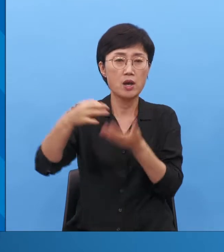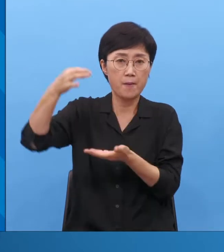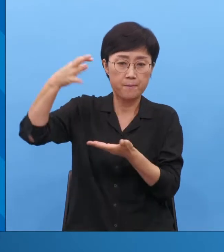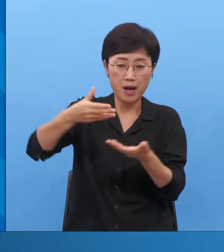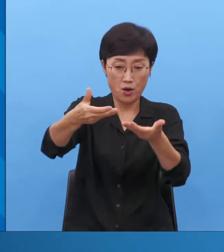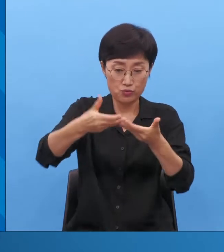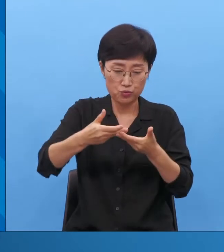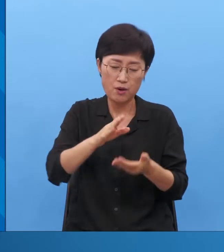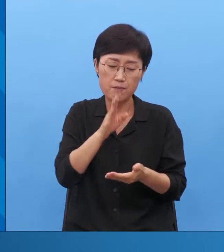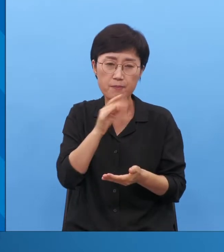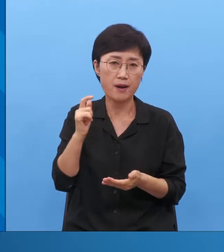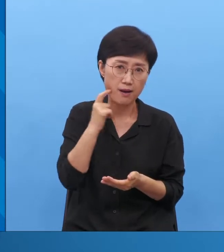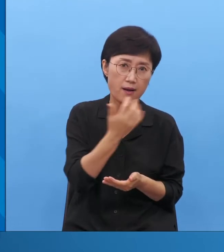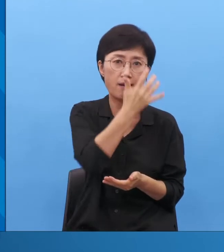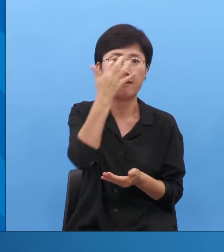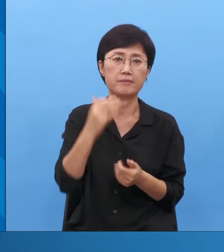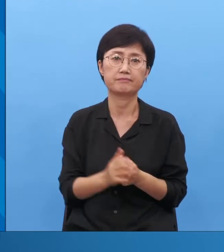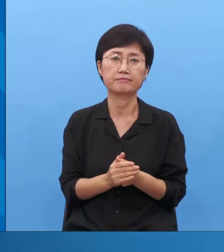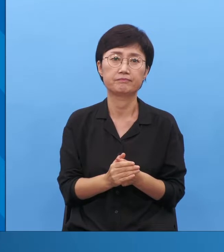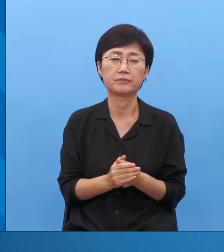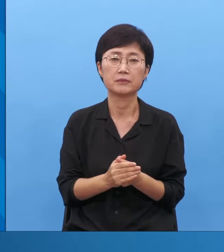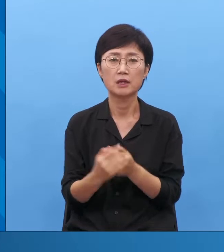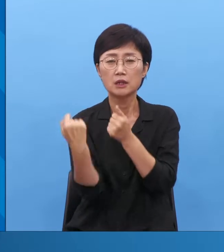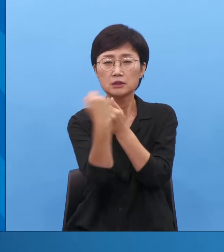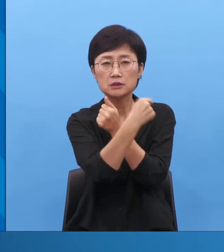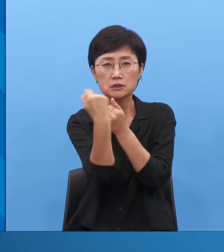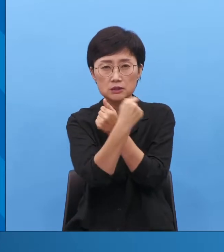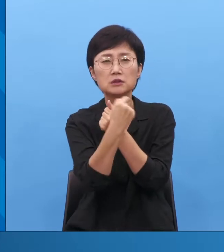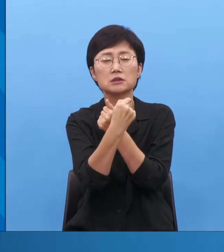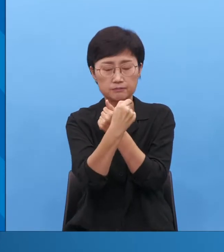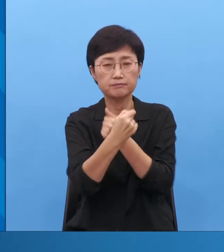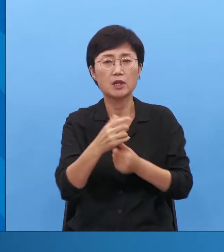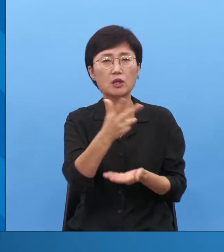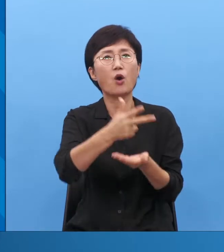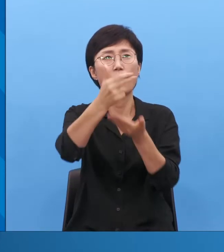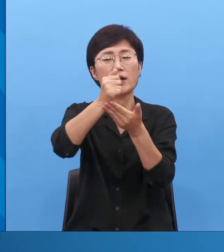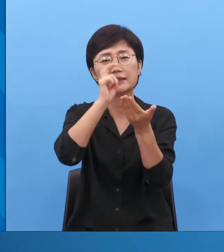나의 기업이 실로 아름답도다. 나를 훈계하신